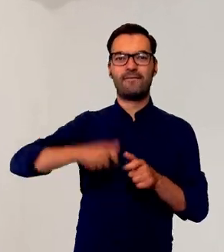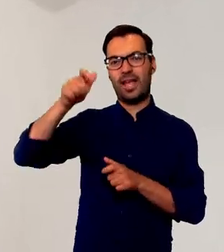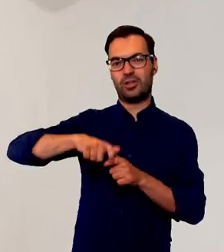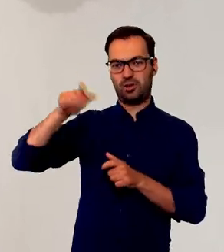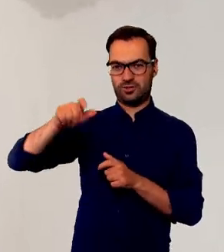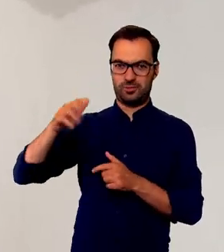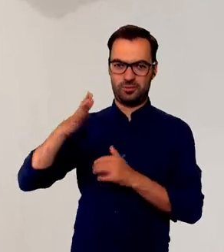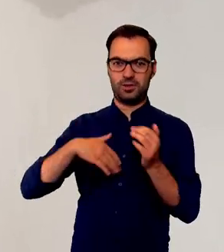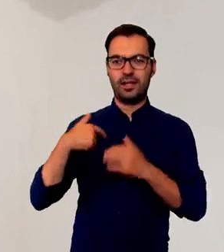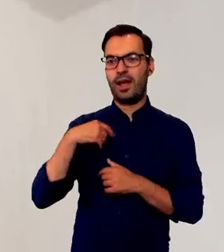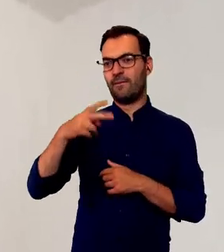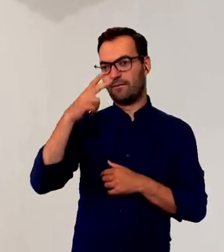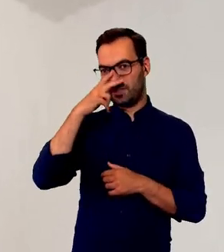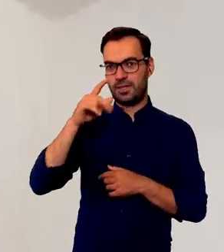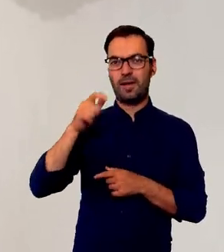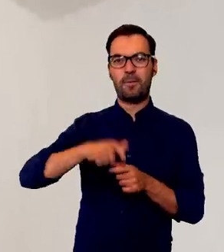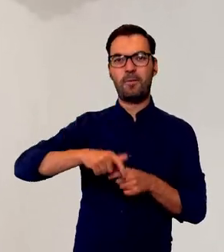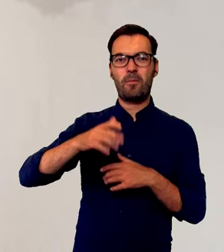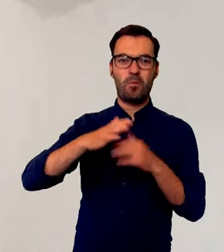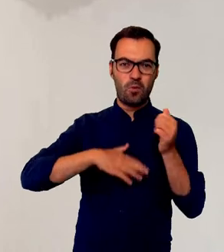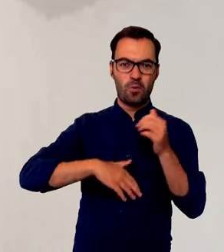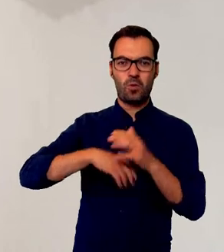Ja widziałam, jak się Dubaj budował.